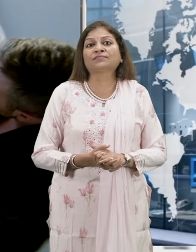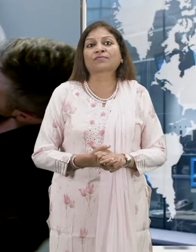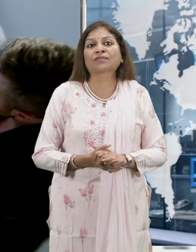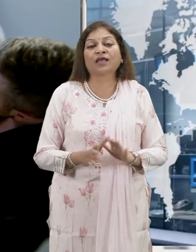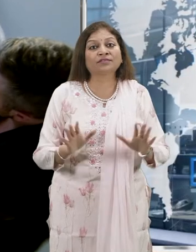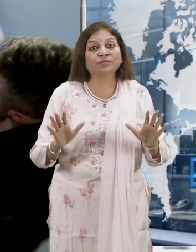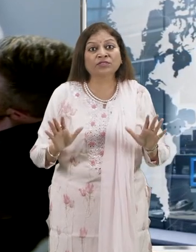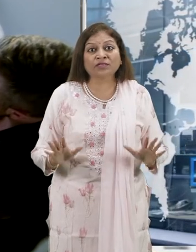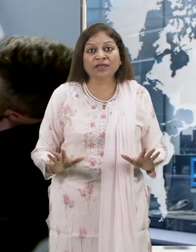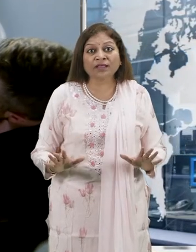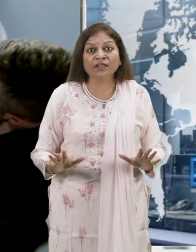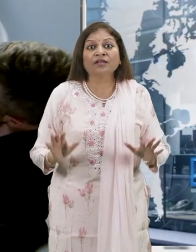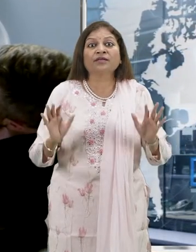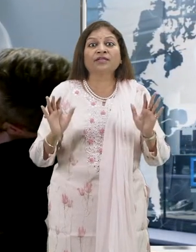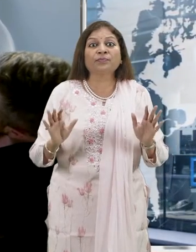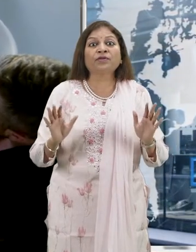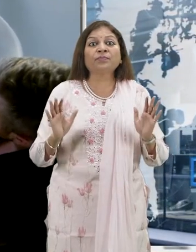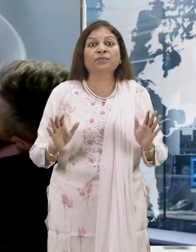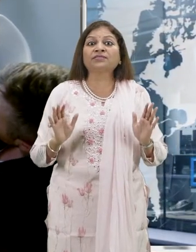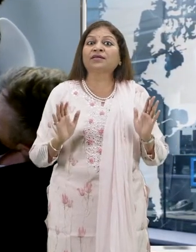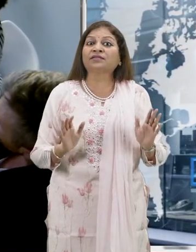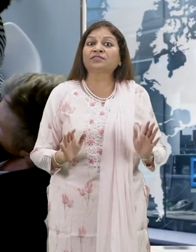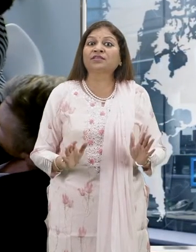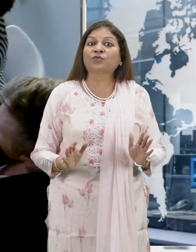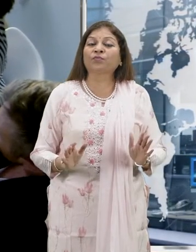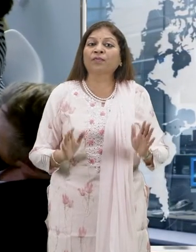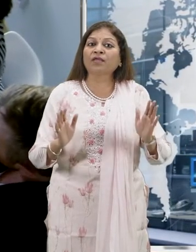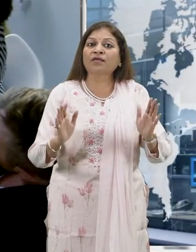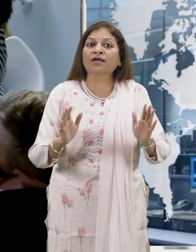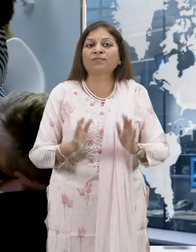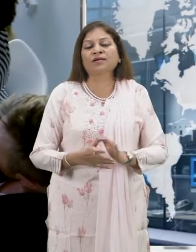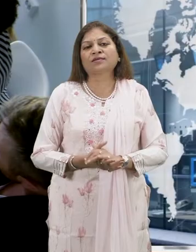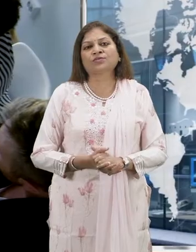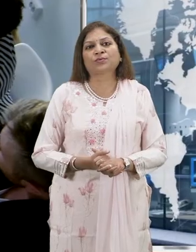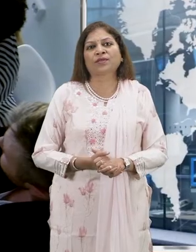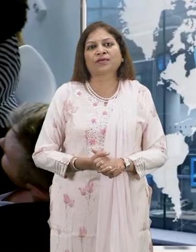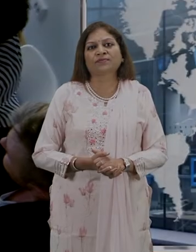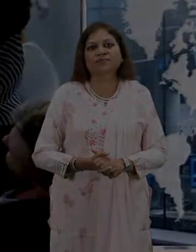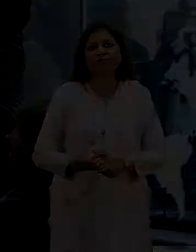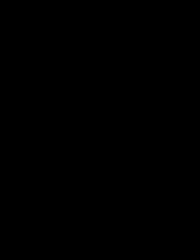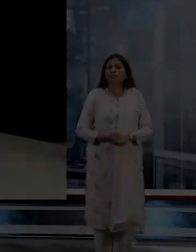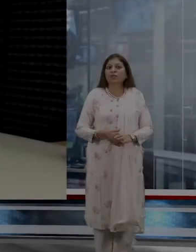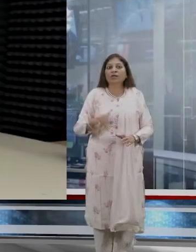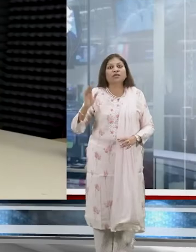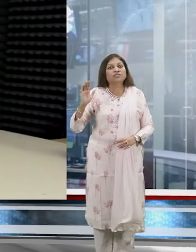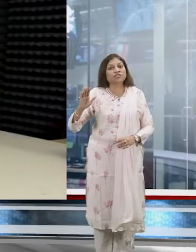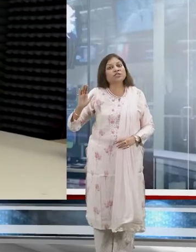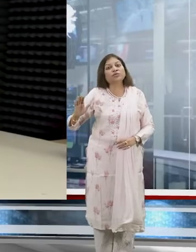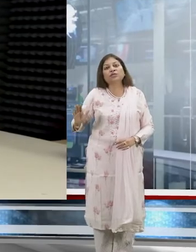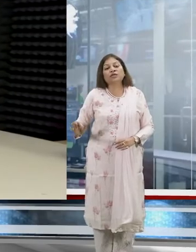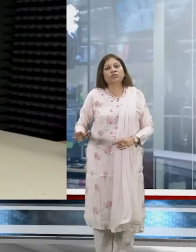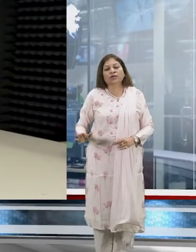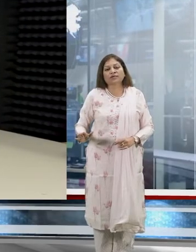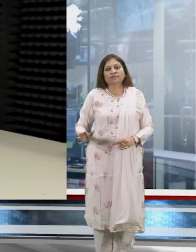था। यहां दिमित्री ने डिप्टी प्रेस एडिटर के रूप में काम करना शुरू किया।